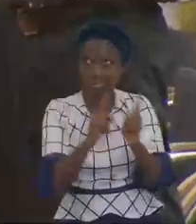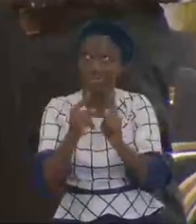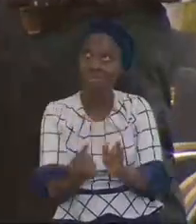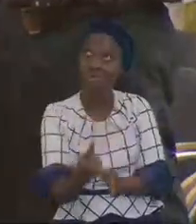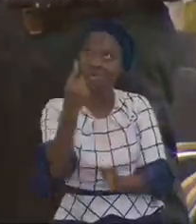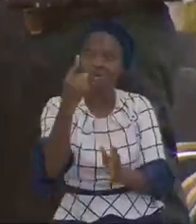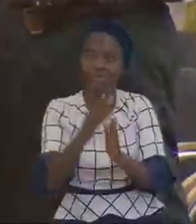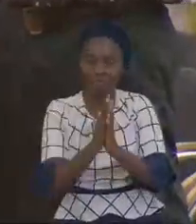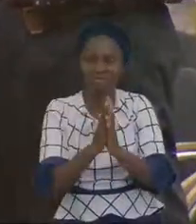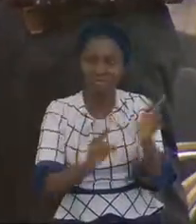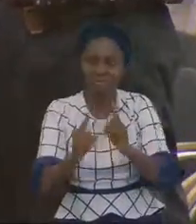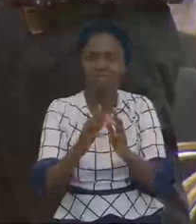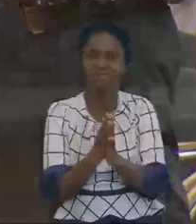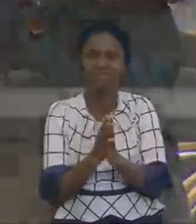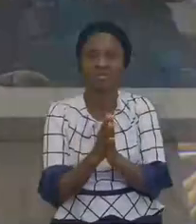Il le fera.